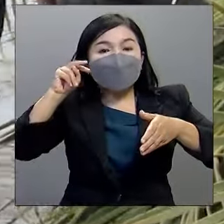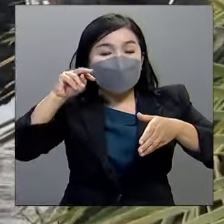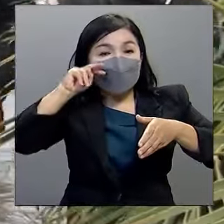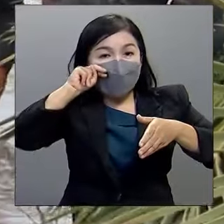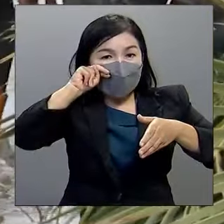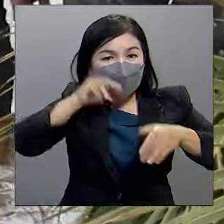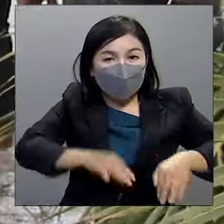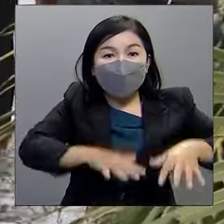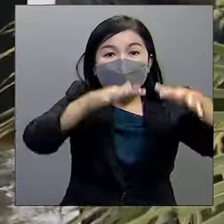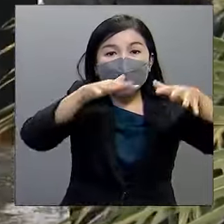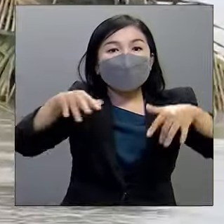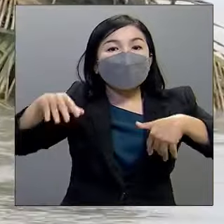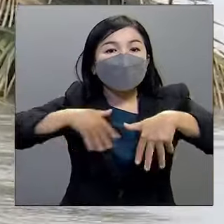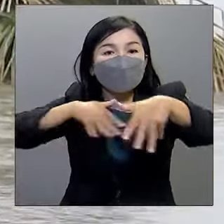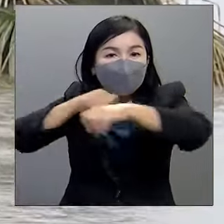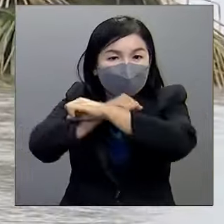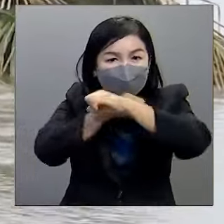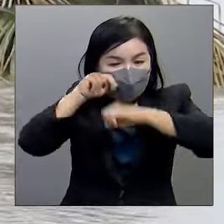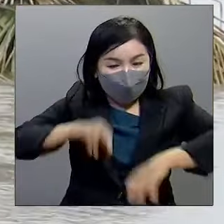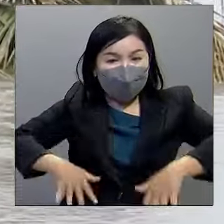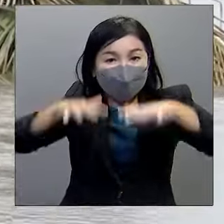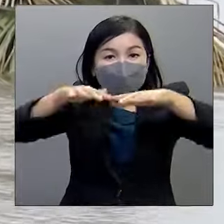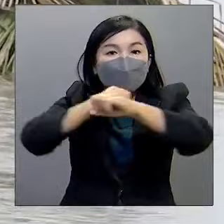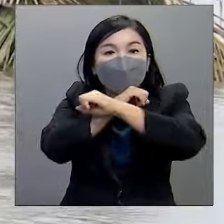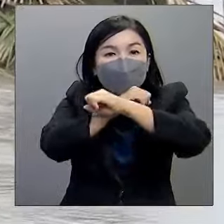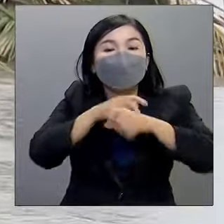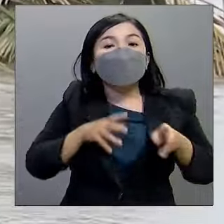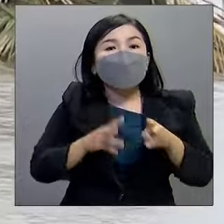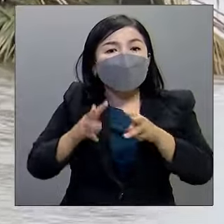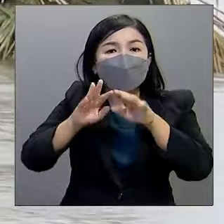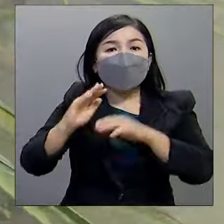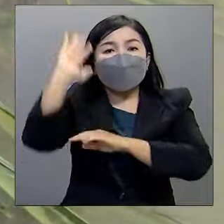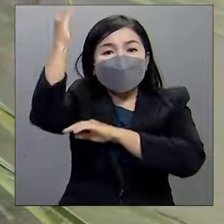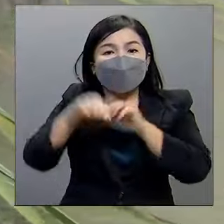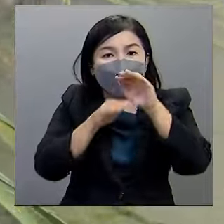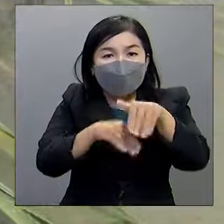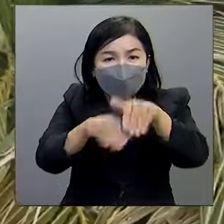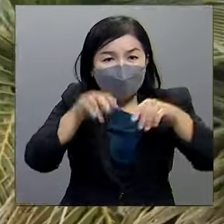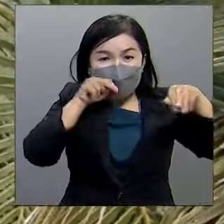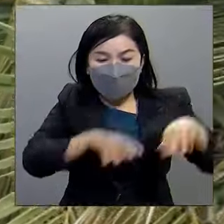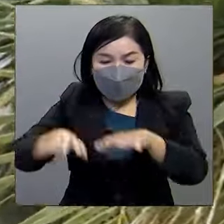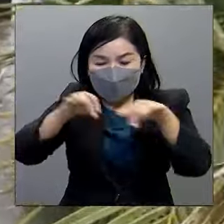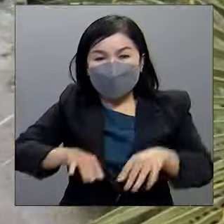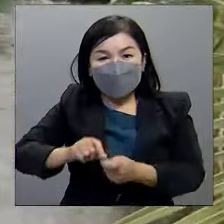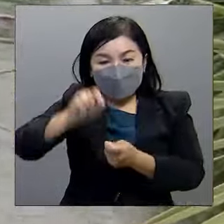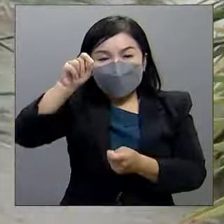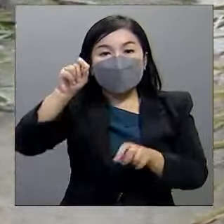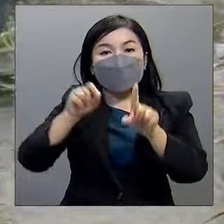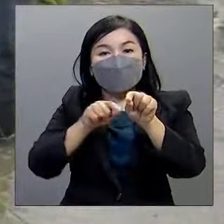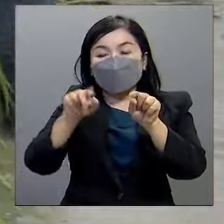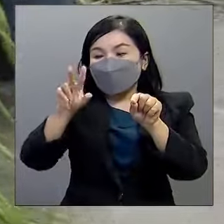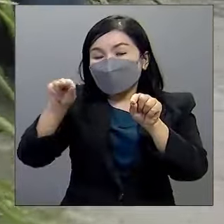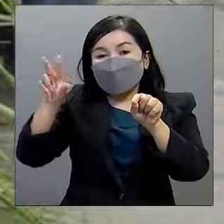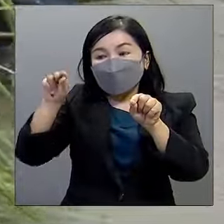ะที่ถูกน้ำจากแม่น้ำยมล้นตลิ่งไหลเข้าท่วมระดับสูงถึง 20-30 ซมเลยค่ะโดยชาวบ้านนะ